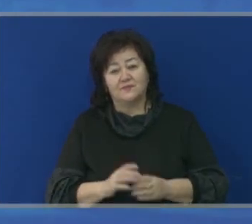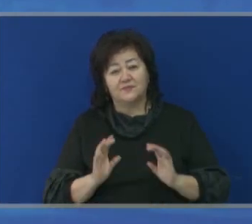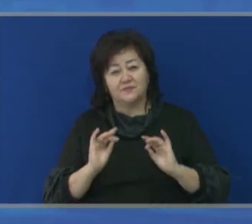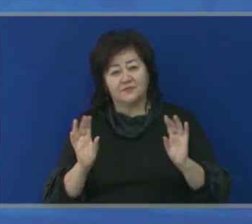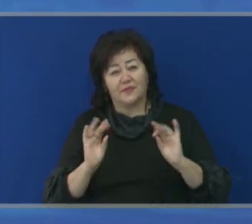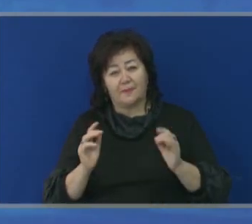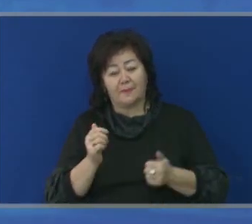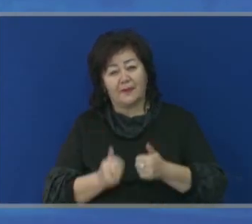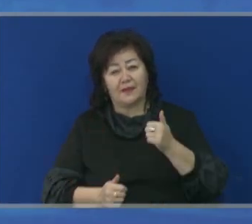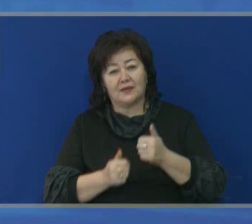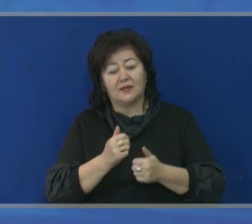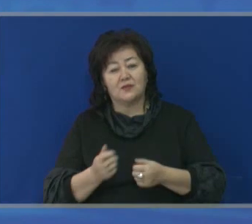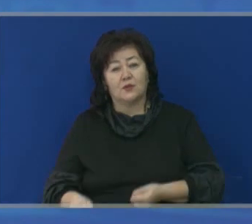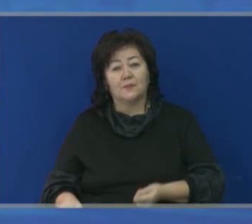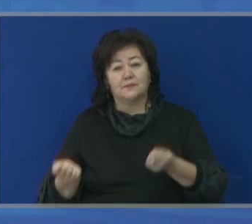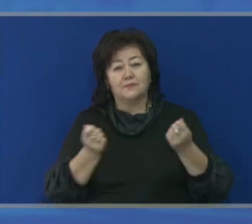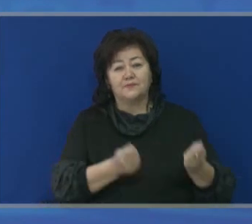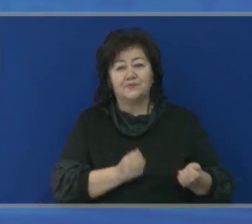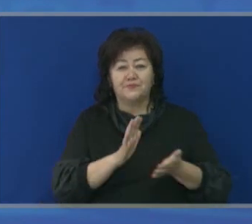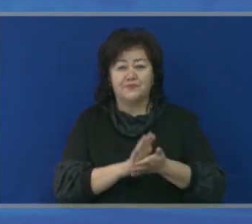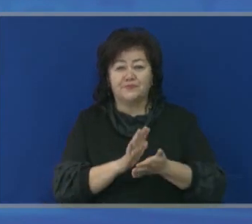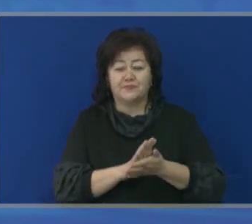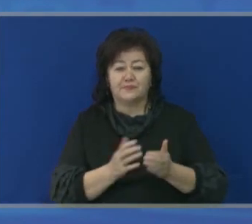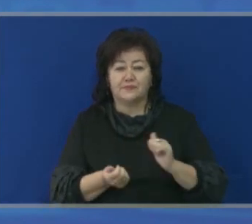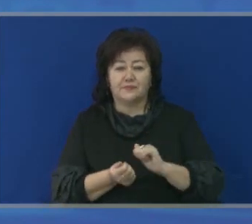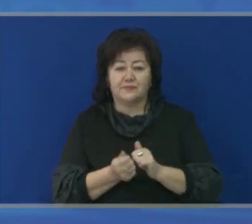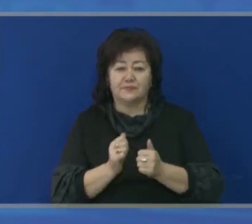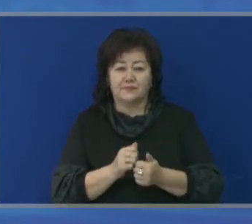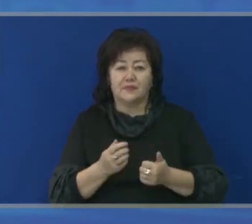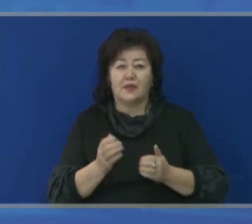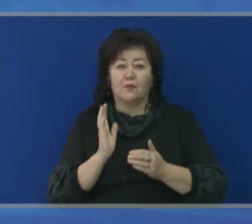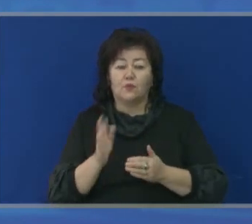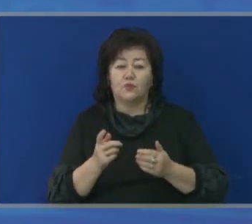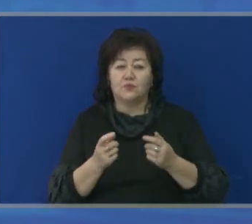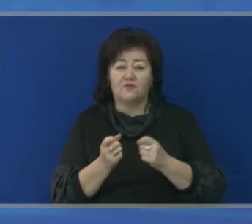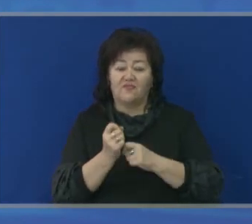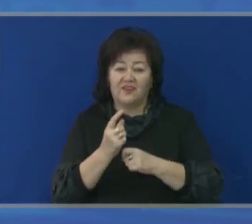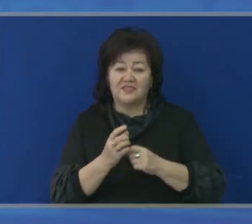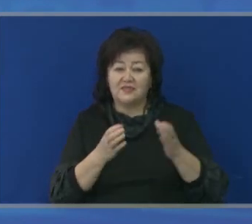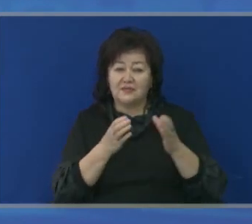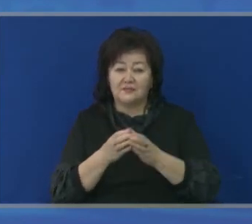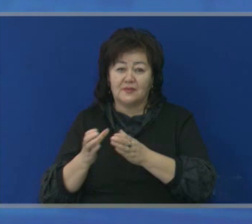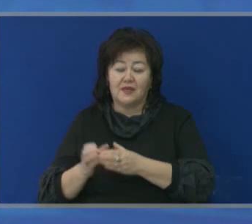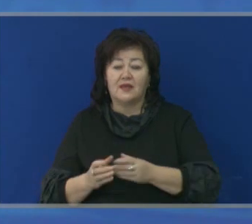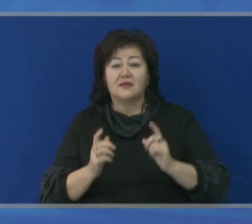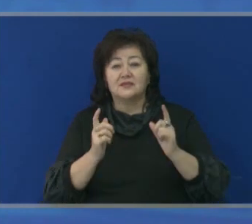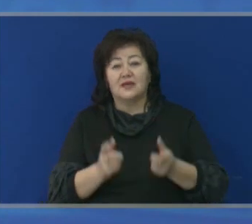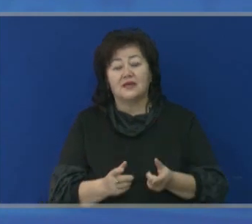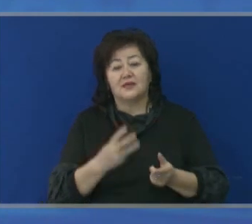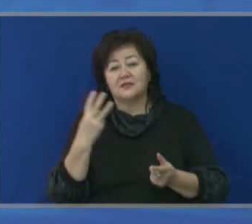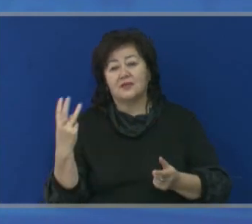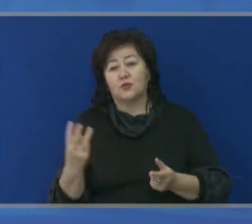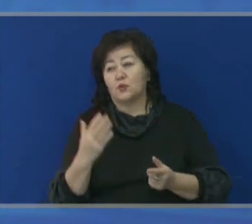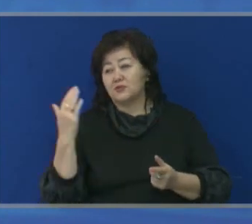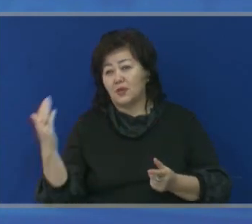Объявлен конкурс среди мусоровывозящих компаний города. Теперь они будут работать в 11 секторах и согласно трехстороннему договору. Также до